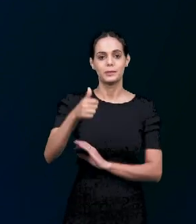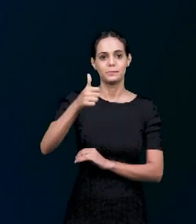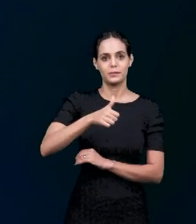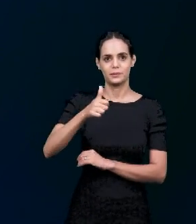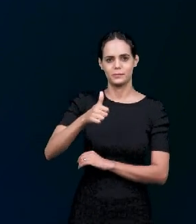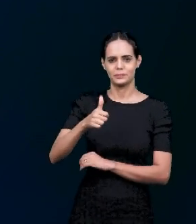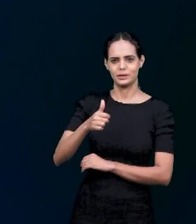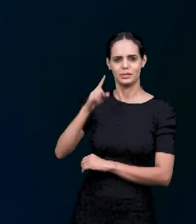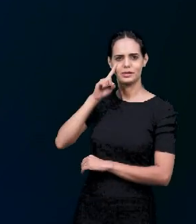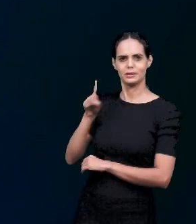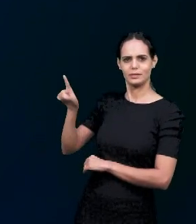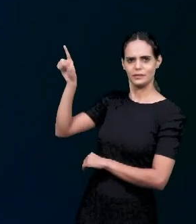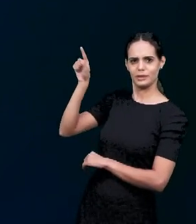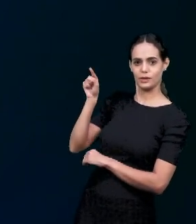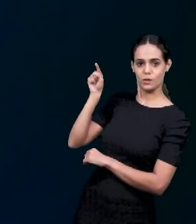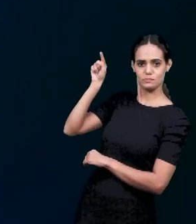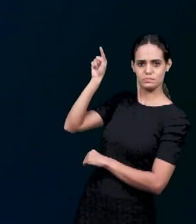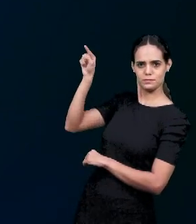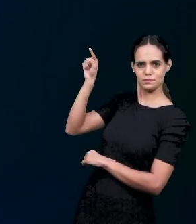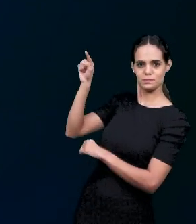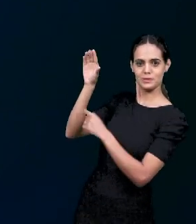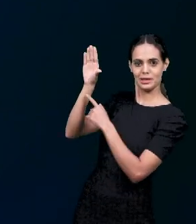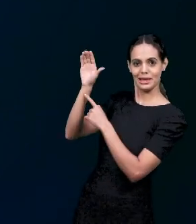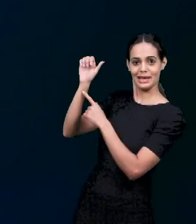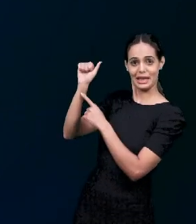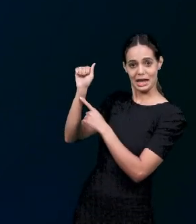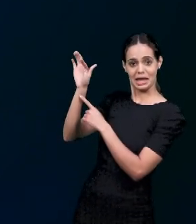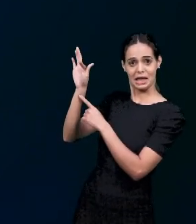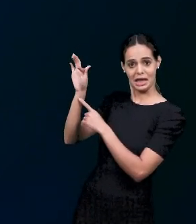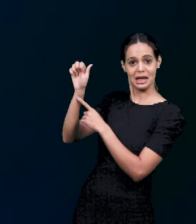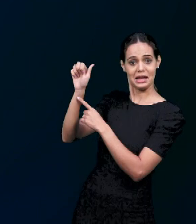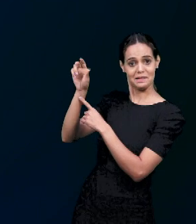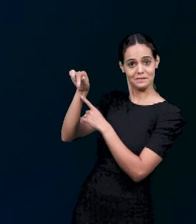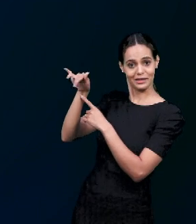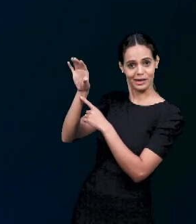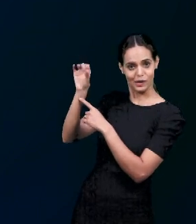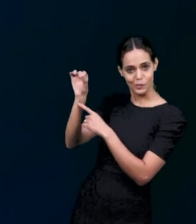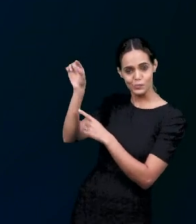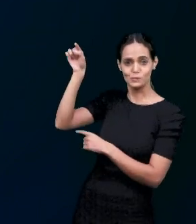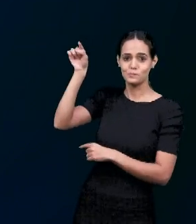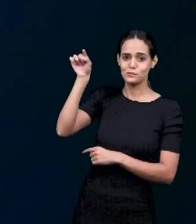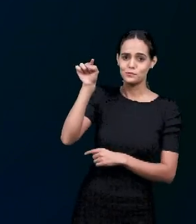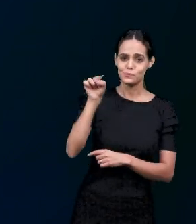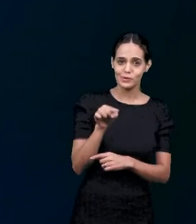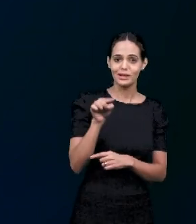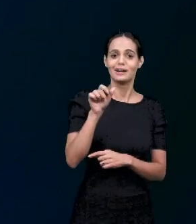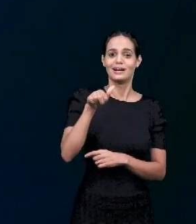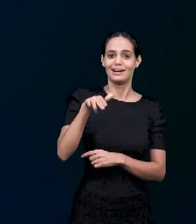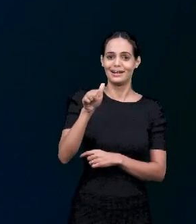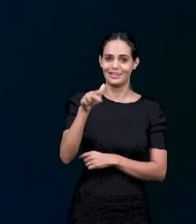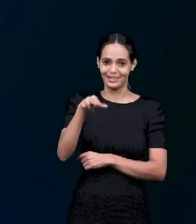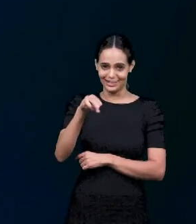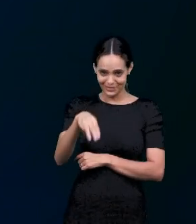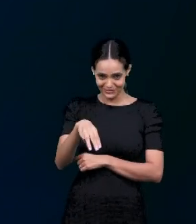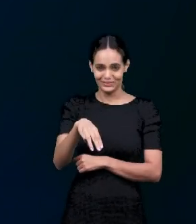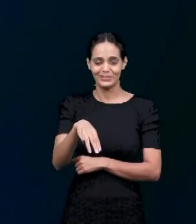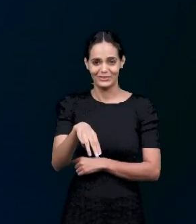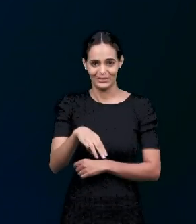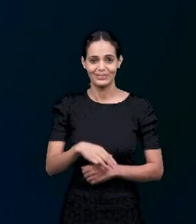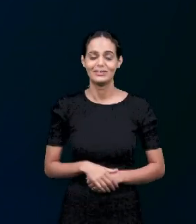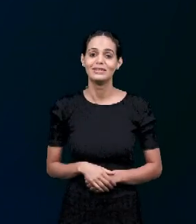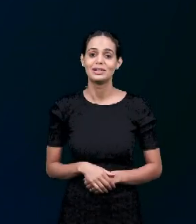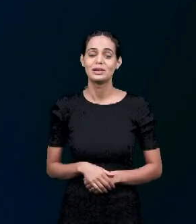Jésus est parti d'ici, la ville de Capernaum, vers la ville de Naïm. Prophétiquement, il a quitté